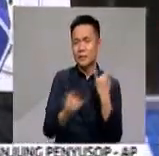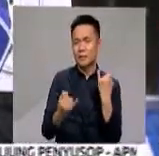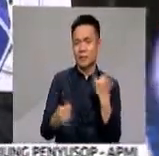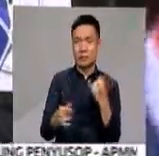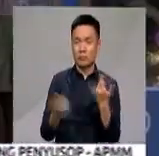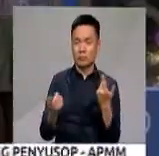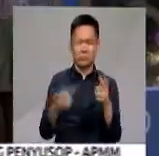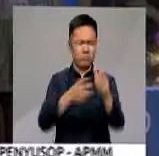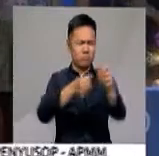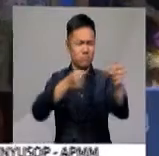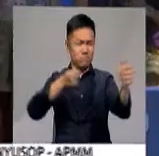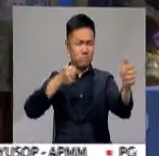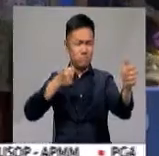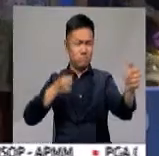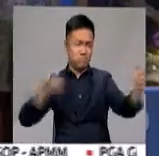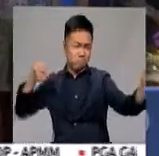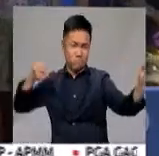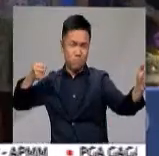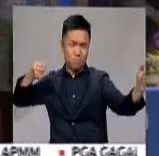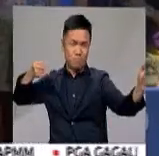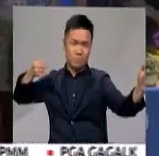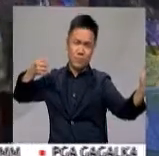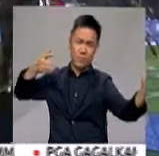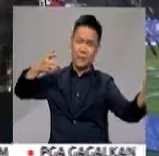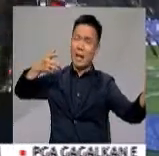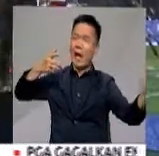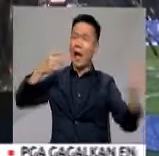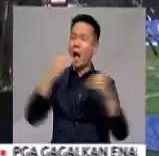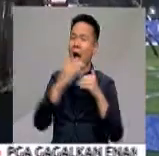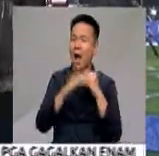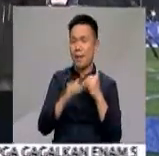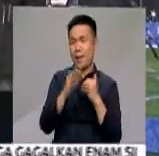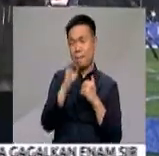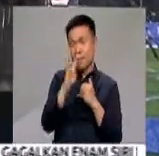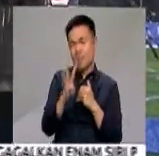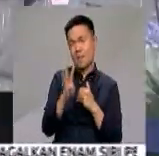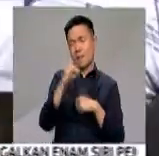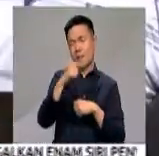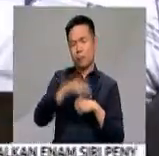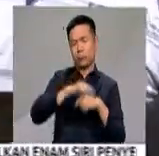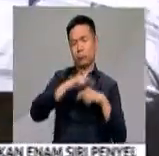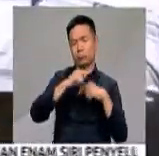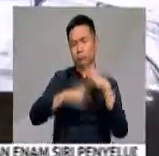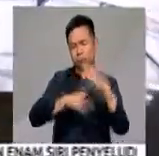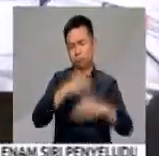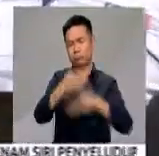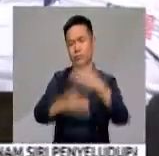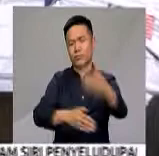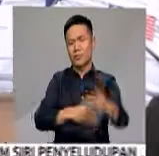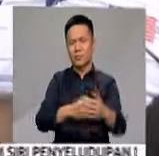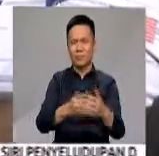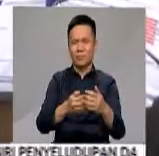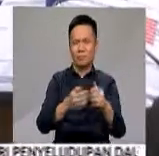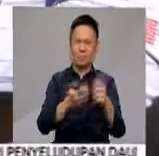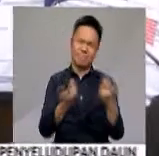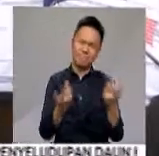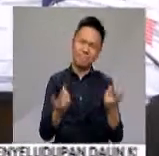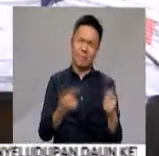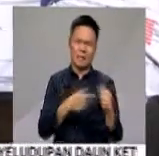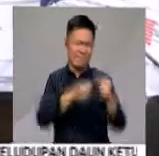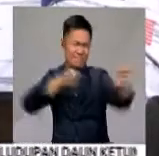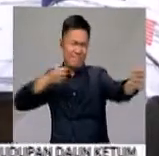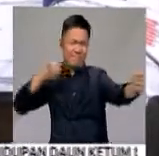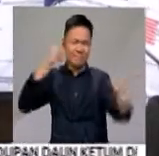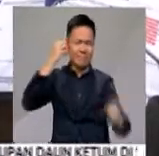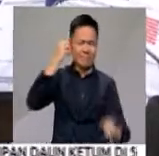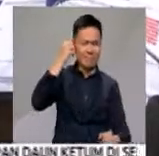off selepas kedudukan terikat dua sama selepas empat pusingan. Nak cakap saya punya anak panah tadi, memang saya shoot secara